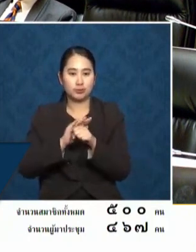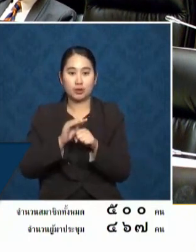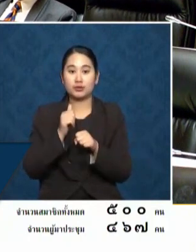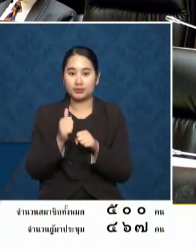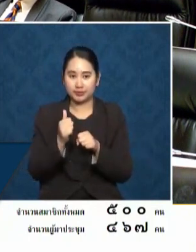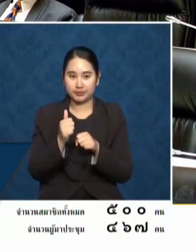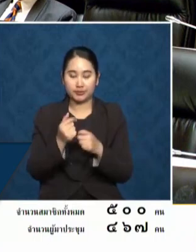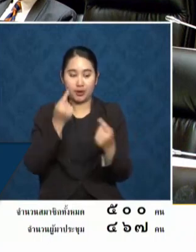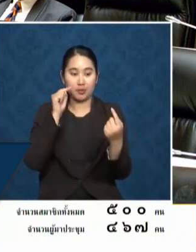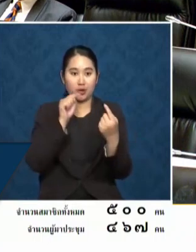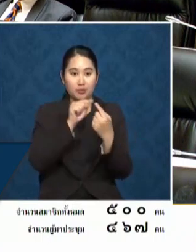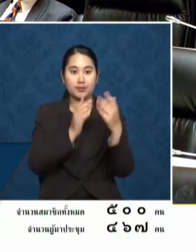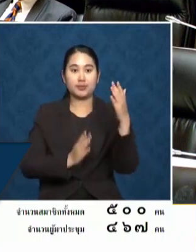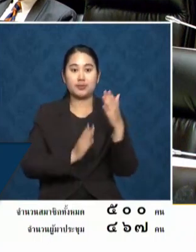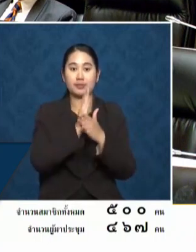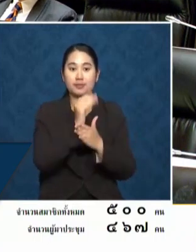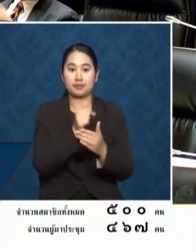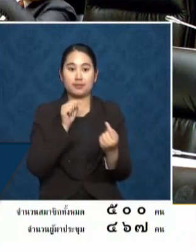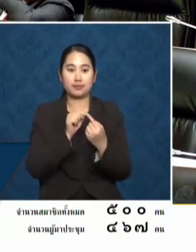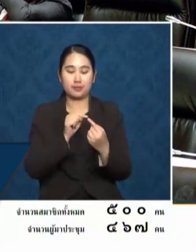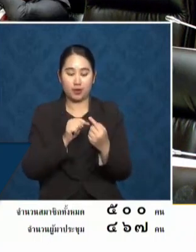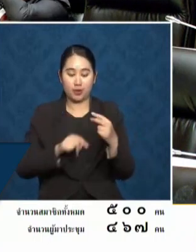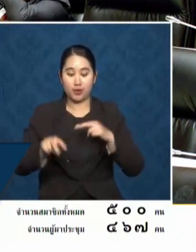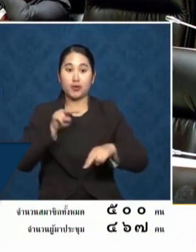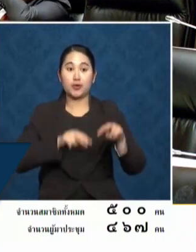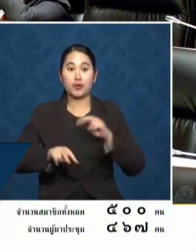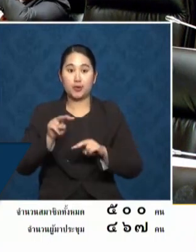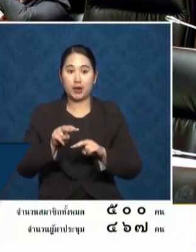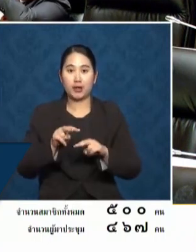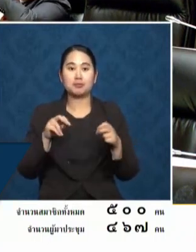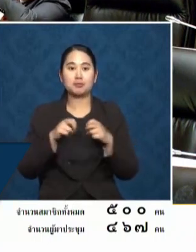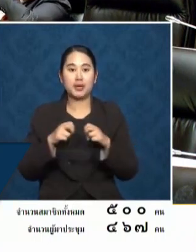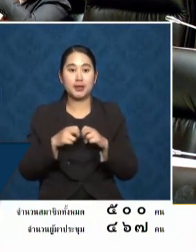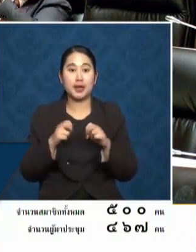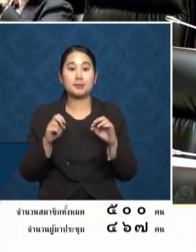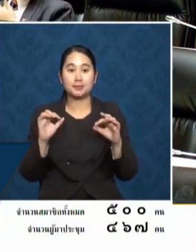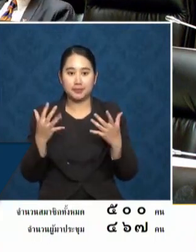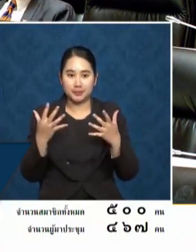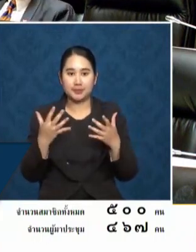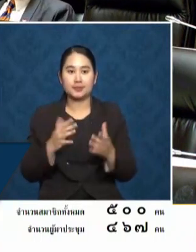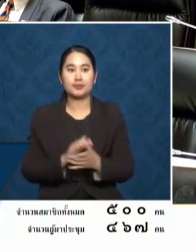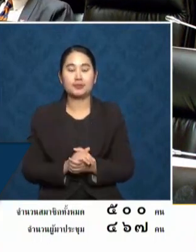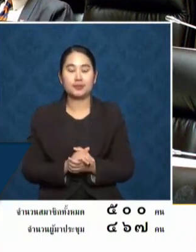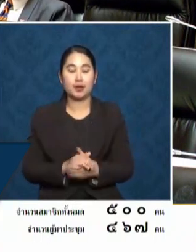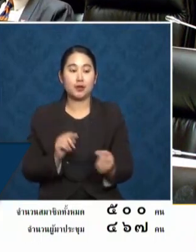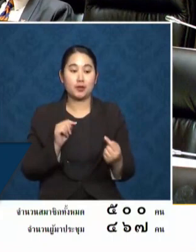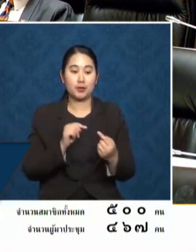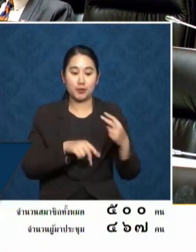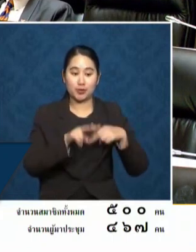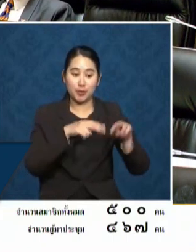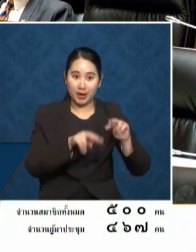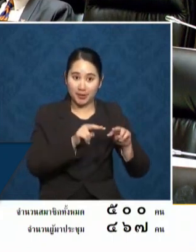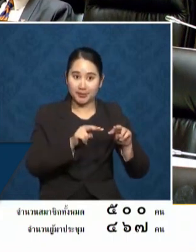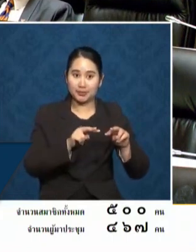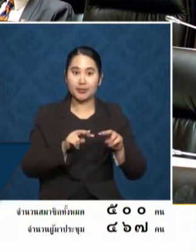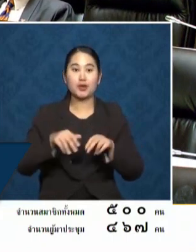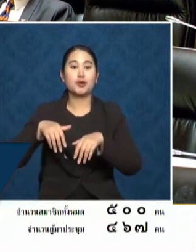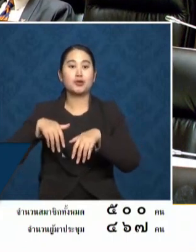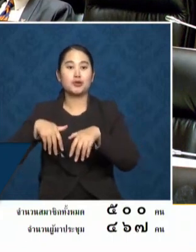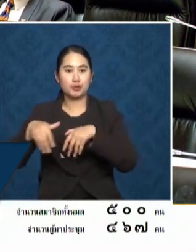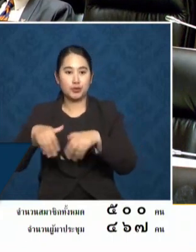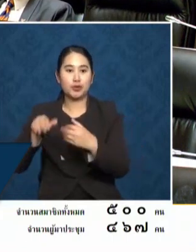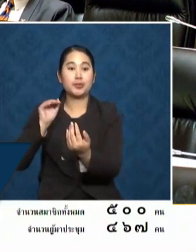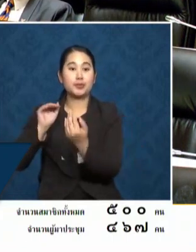บรรลุทั้งเป้าหมายในการรักษาความปลอดภัยแบบไร้ช่องโหว่ควบคู่ครับกับการอำนวยความสะดวกของประชาชนที่สัญจรไป